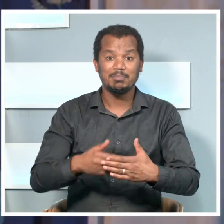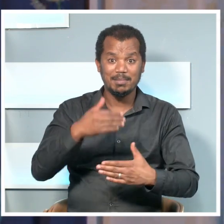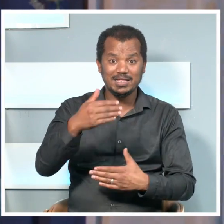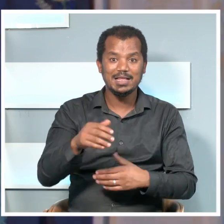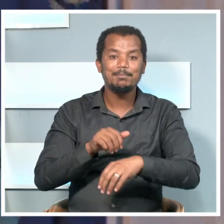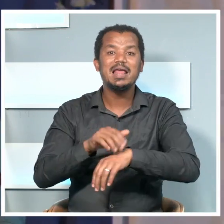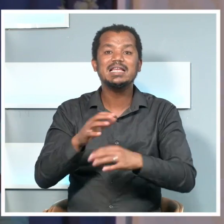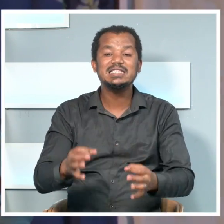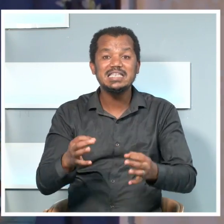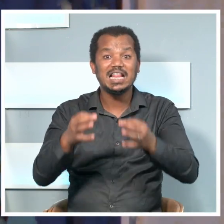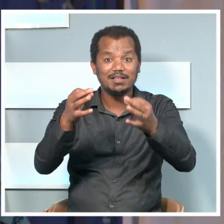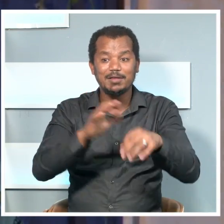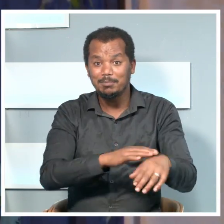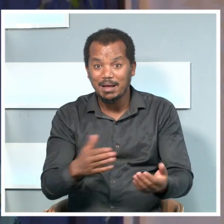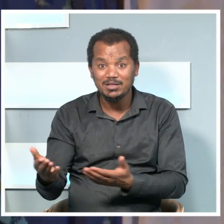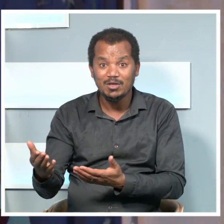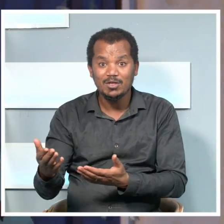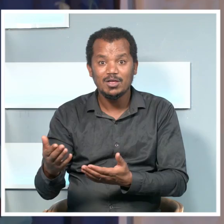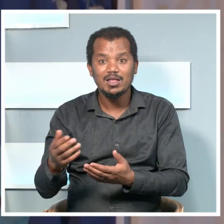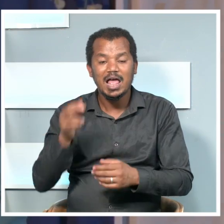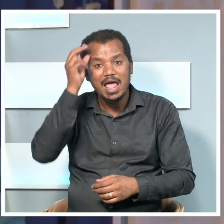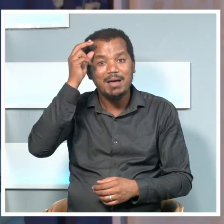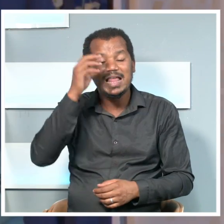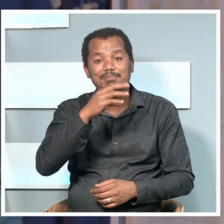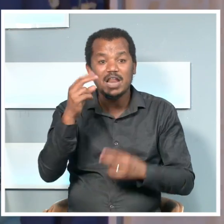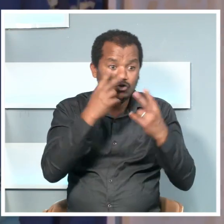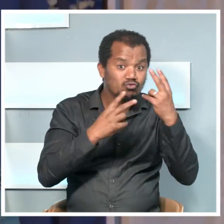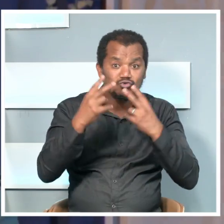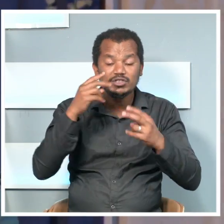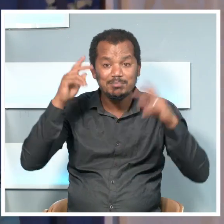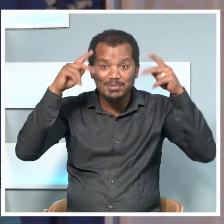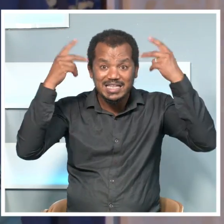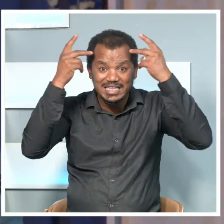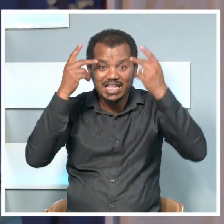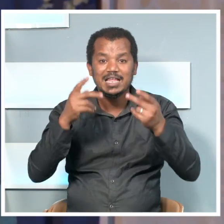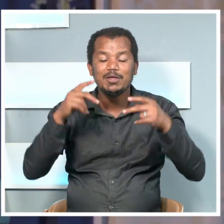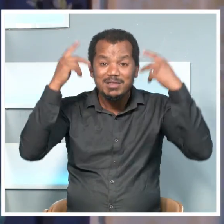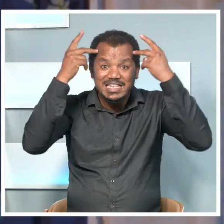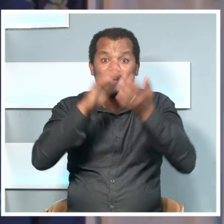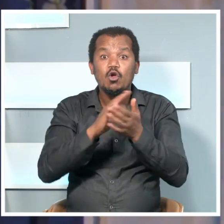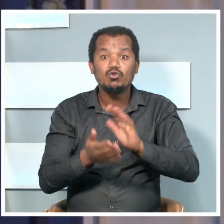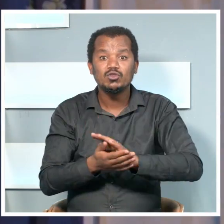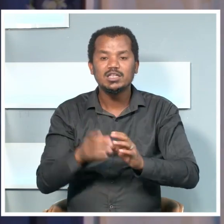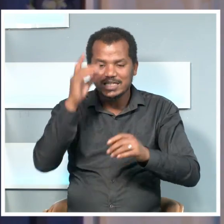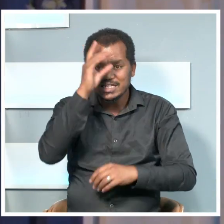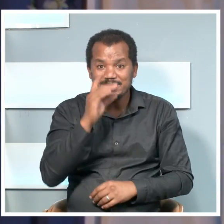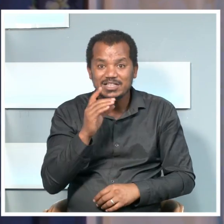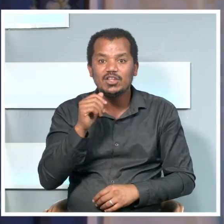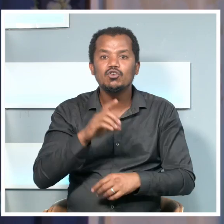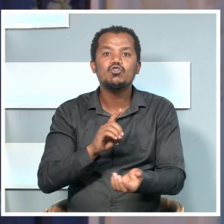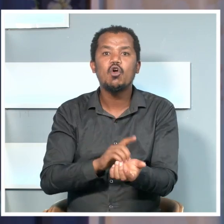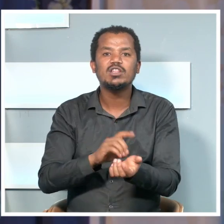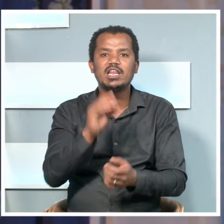በመቀጠል መልእክት እንዲያስተላልፉ የምጋብዘው የባህልና ቱሪዝም ሚኒስትር የሆኑትን ክብርት